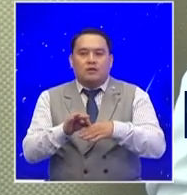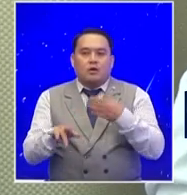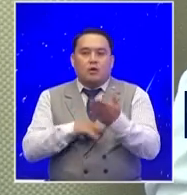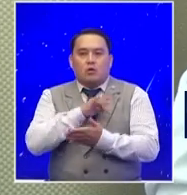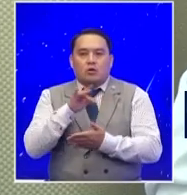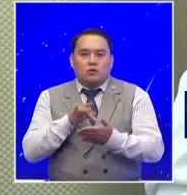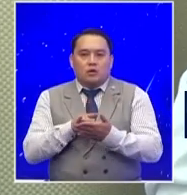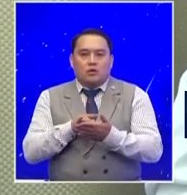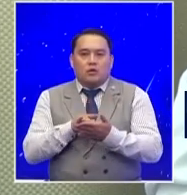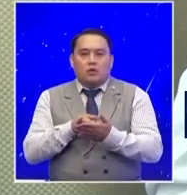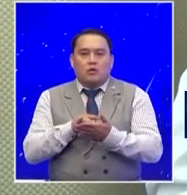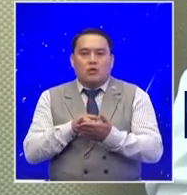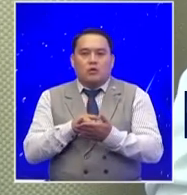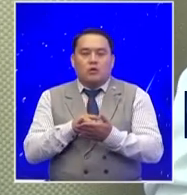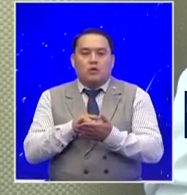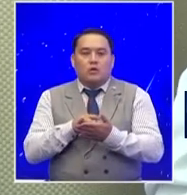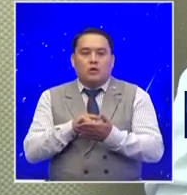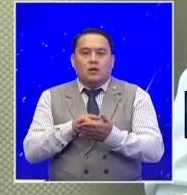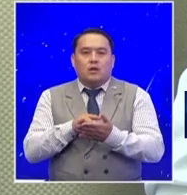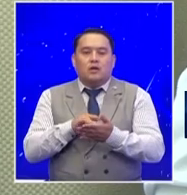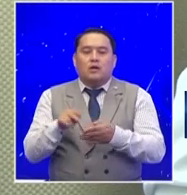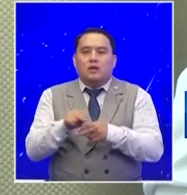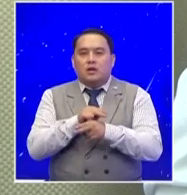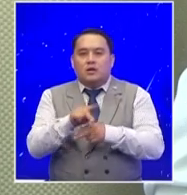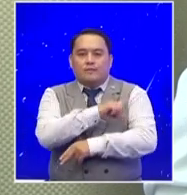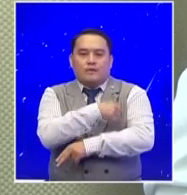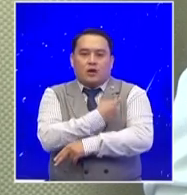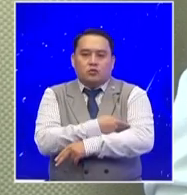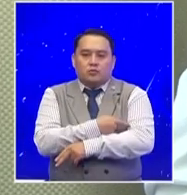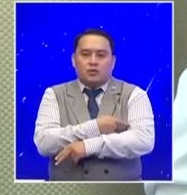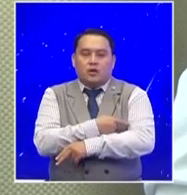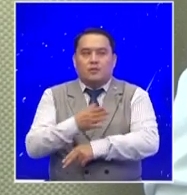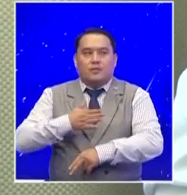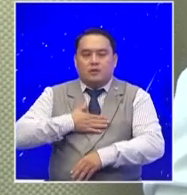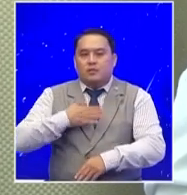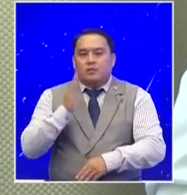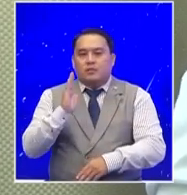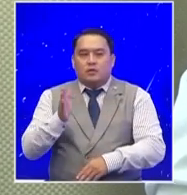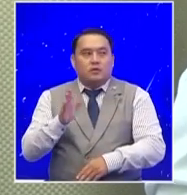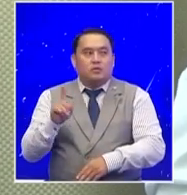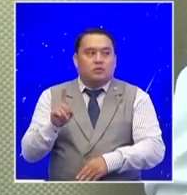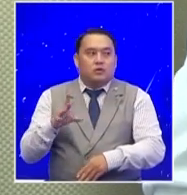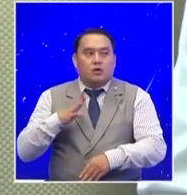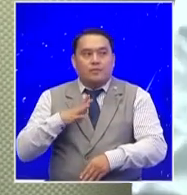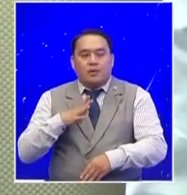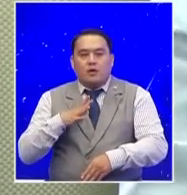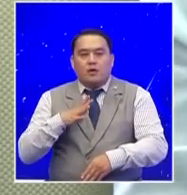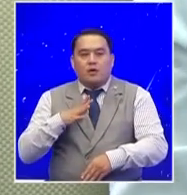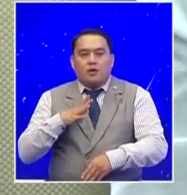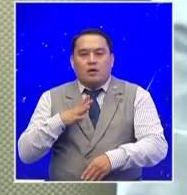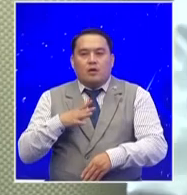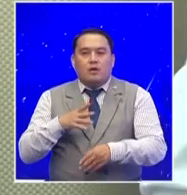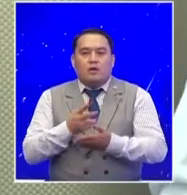хирургами, урологами, терапевтами, инфекционистами. И, естественно, учитывая, что она находится в